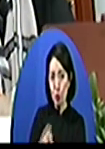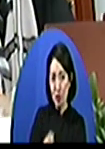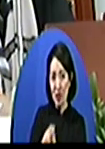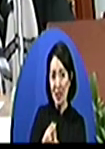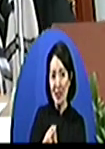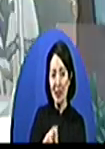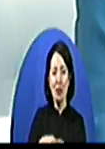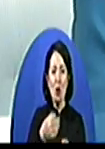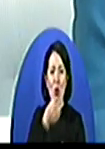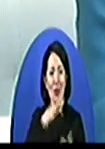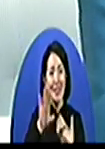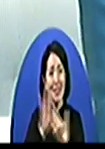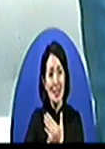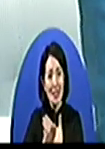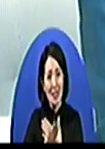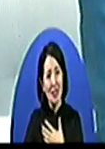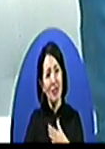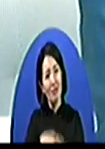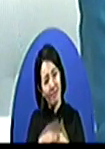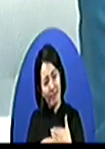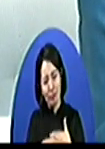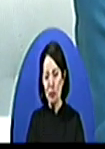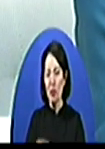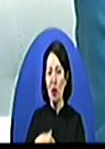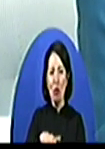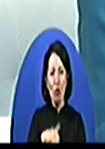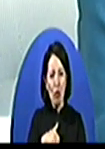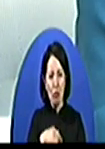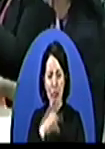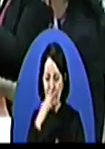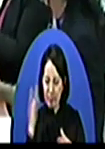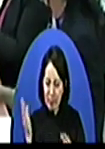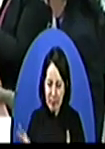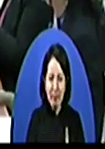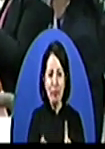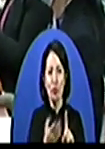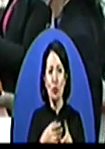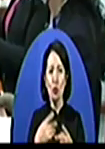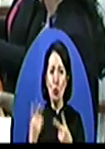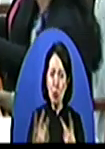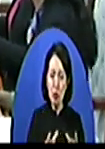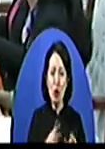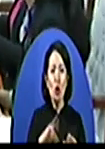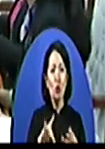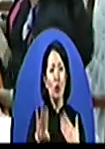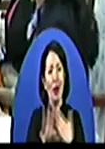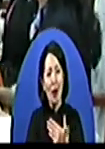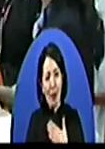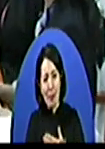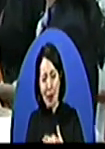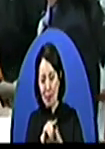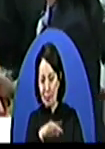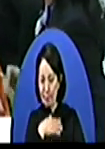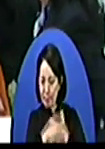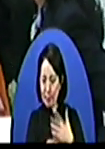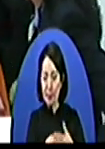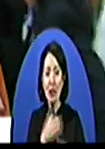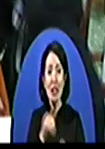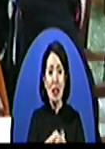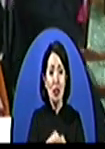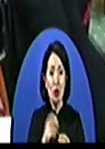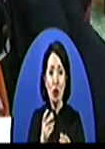сэргийлэх ажлыг эрчимжүүлэх, мөн хохирогчдод үзүүлэх үйлчилгээ, төр хамгаалах байранд шаардлагатай хөрөнгө оруулалтын асуудлыг тусгасан